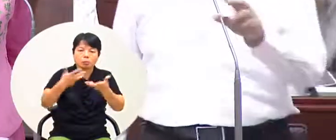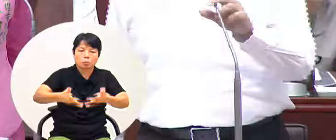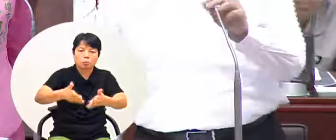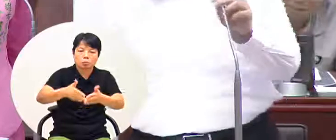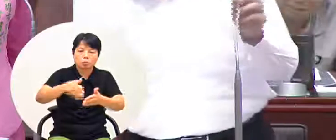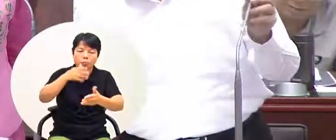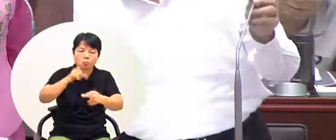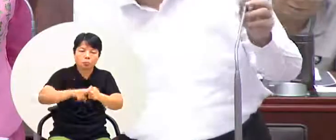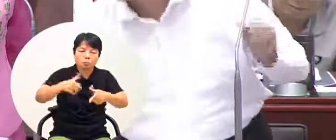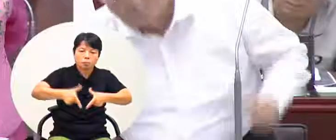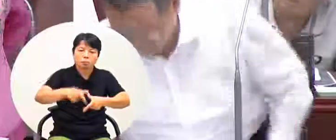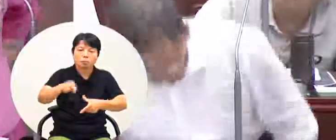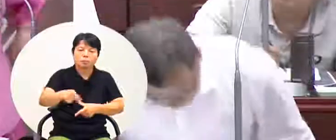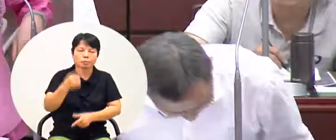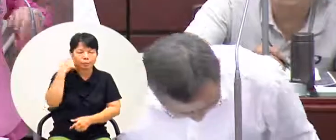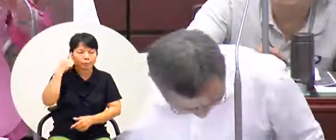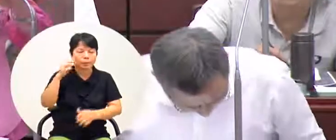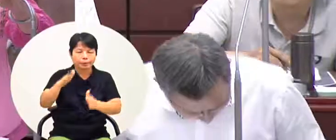以上。